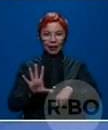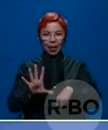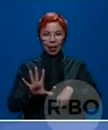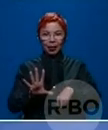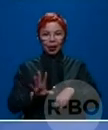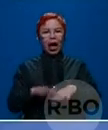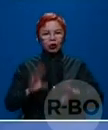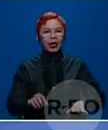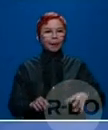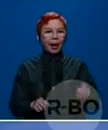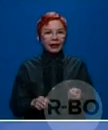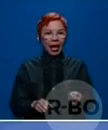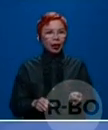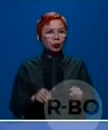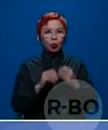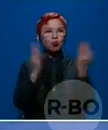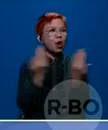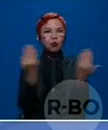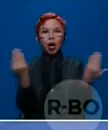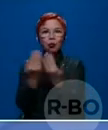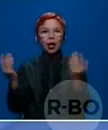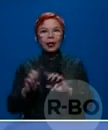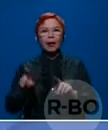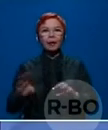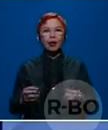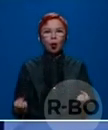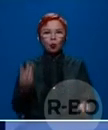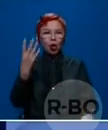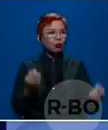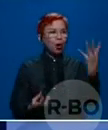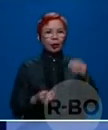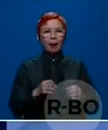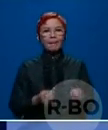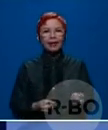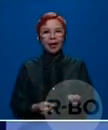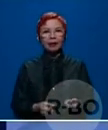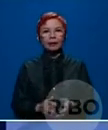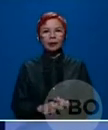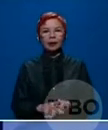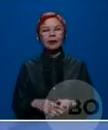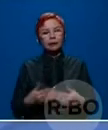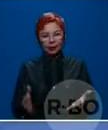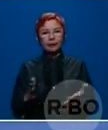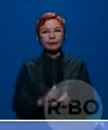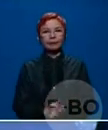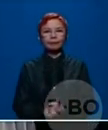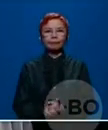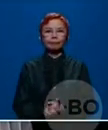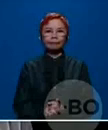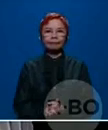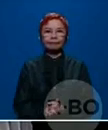pasar Sabtu Minggu maka mereka akan bergerak dan pertumbuhan ekonomi akan terus meningkat Terima kasih